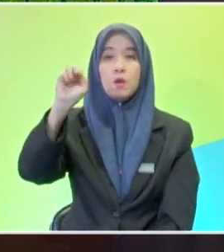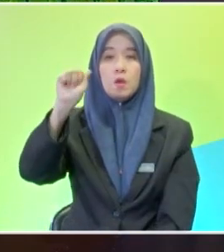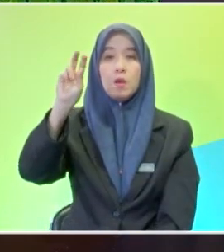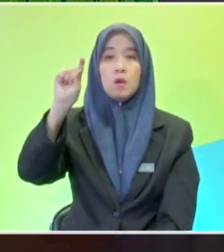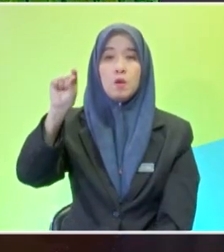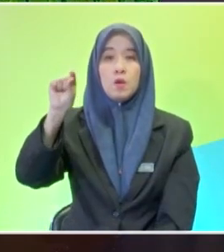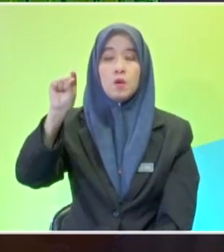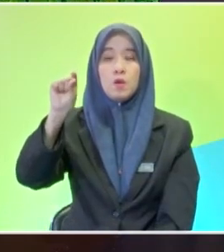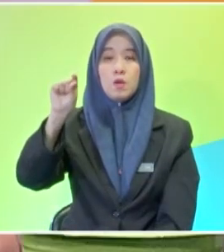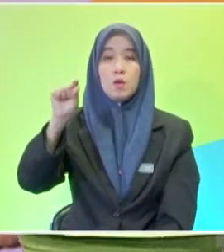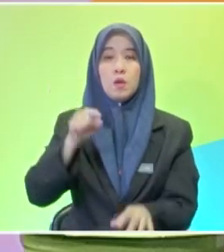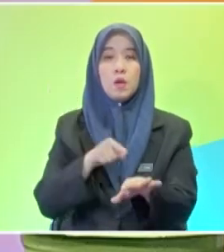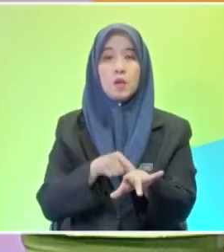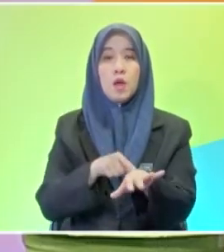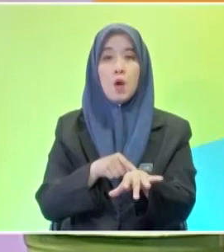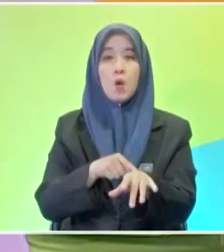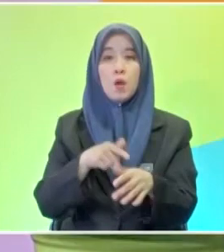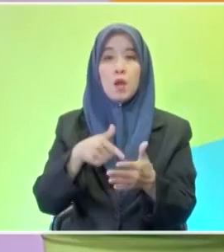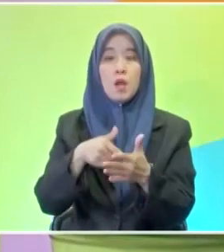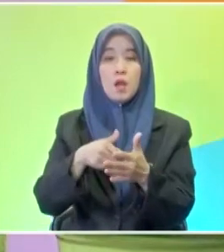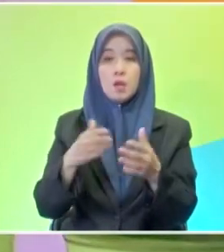dia lebih besar